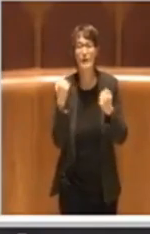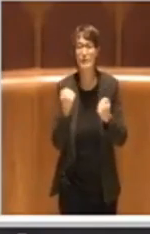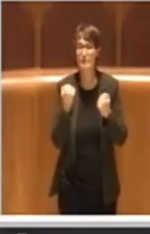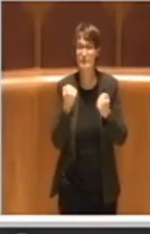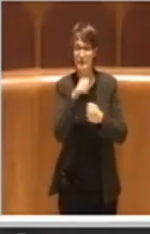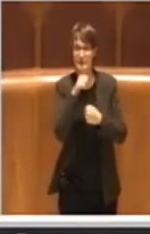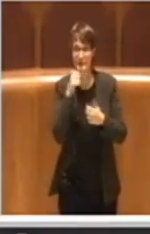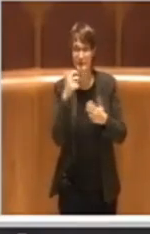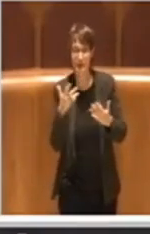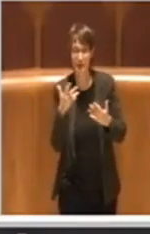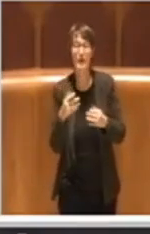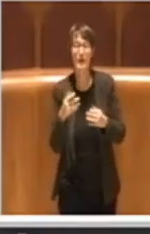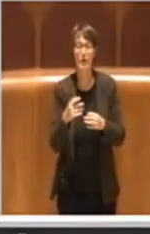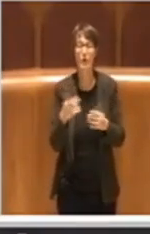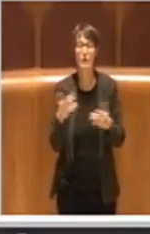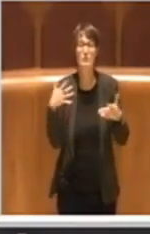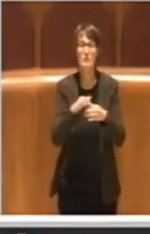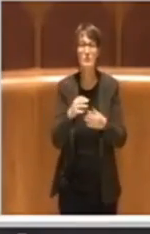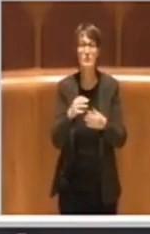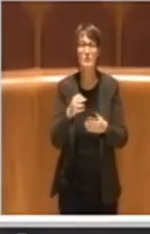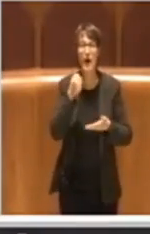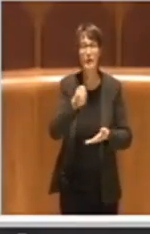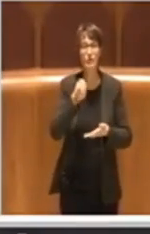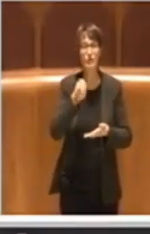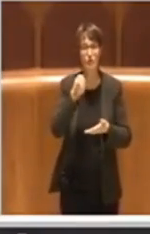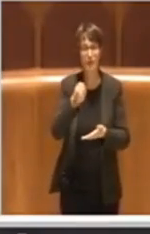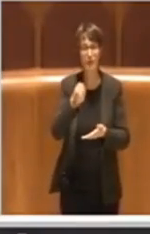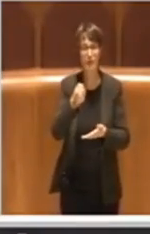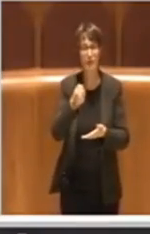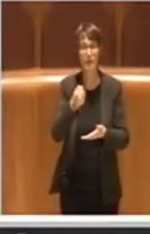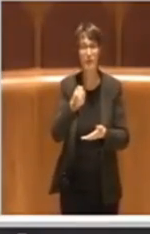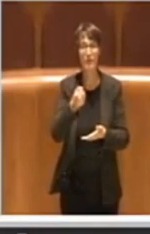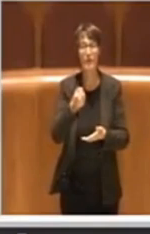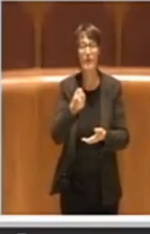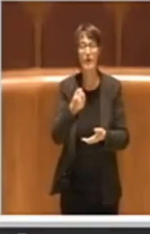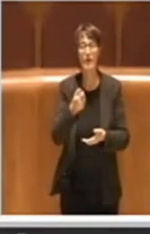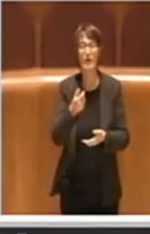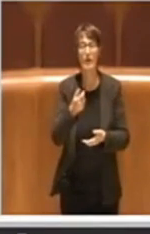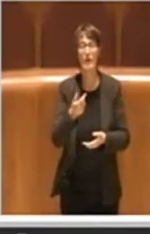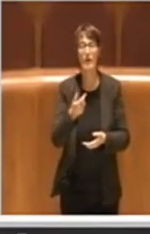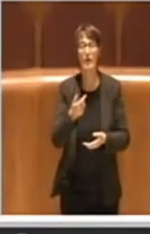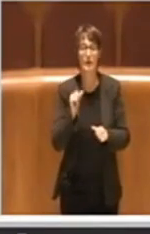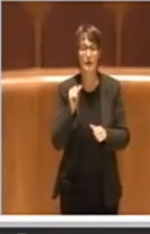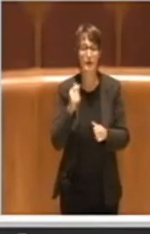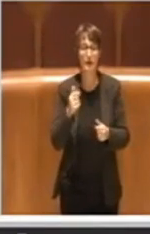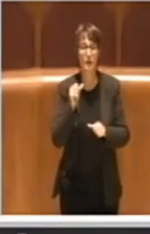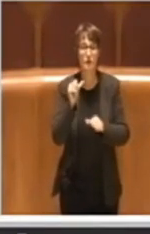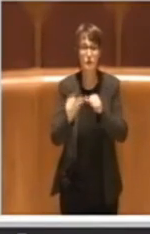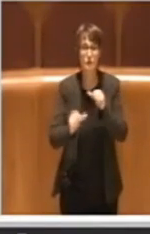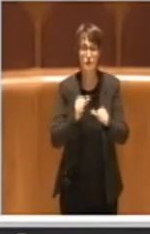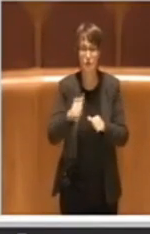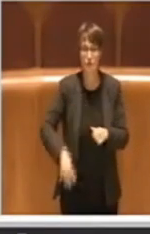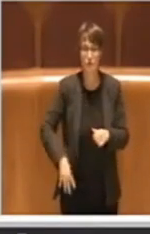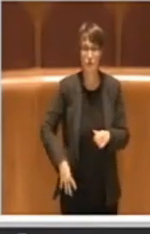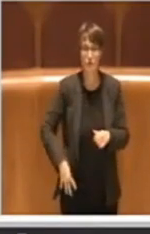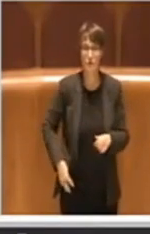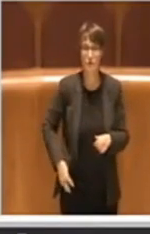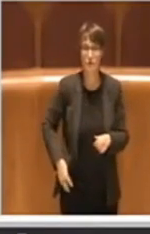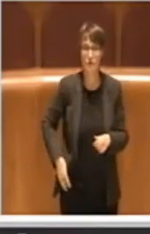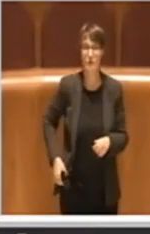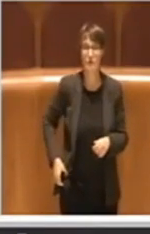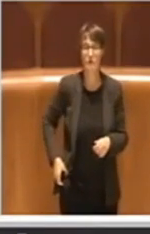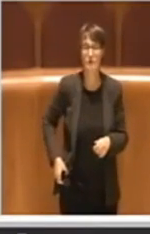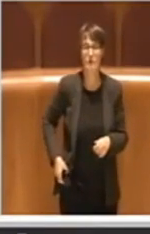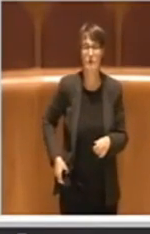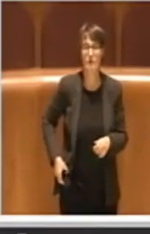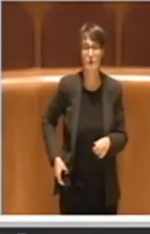incentivi per la sostituzione dei mezzi ma riguardano esclusivamente il parco veicolare auto quindi non entra nel